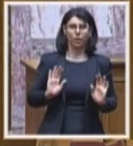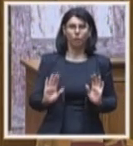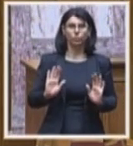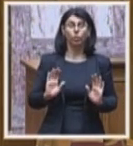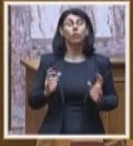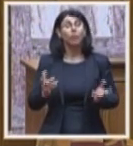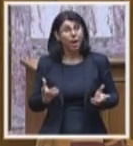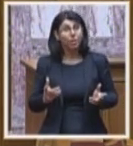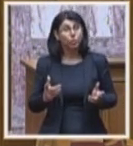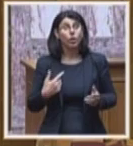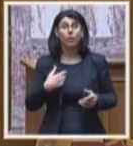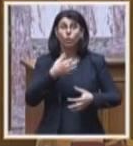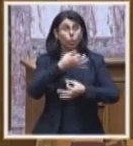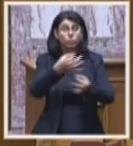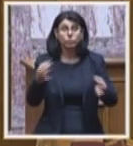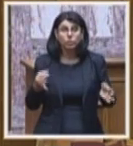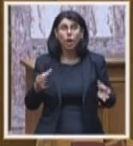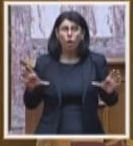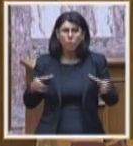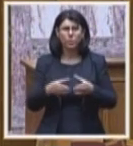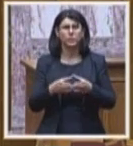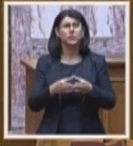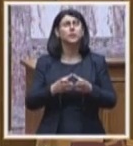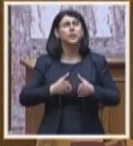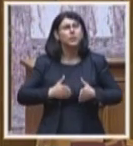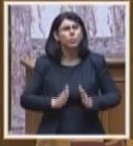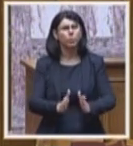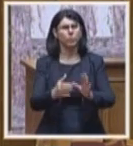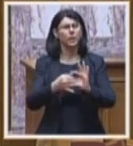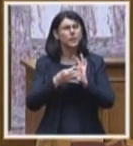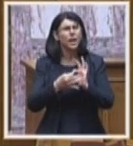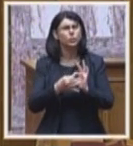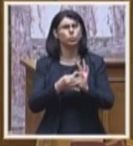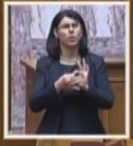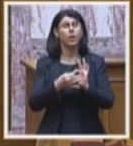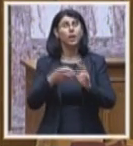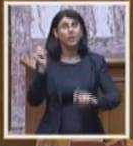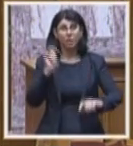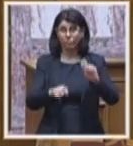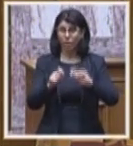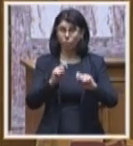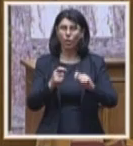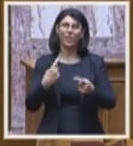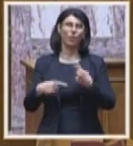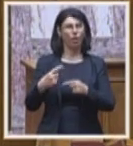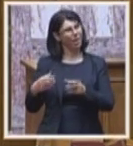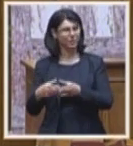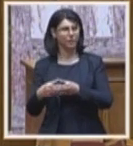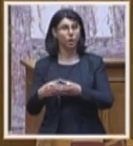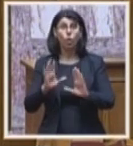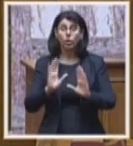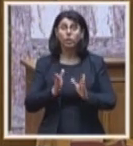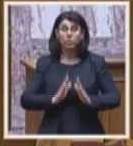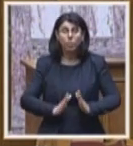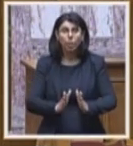μιλώ, για να πάμε μαζί, να συνεργαστούμε, όχι προσχηματικά, να φτιάξουμε πραγματικά εκείνες τις